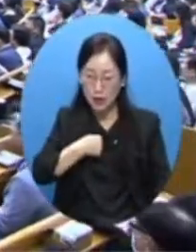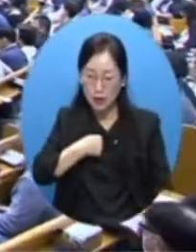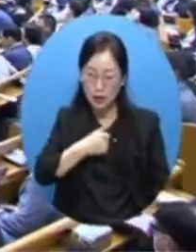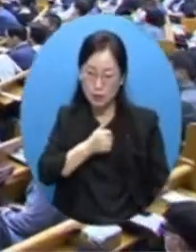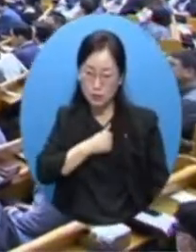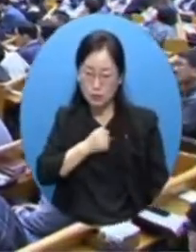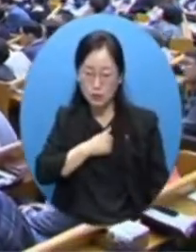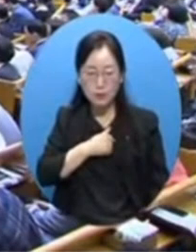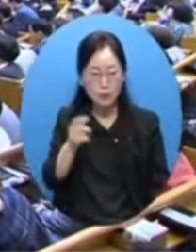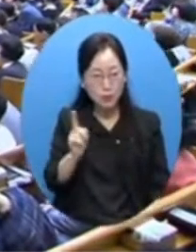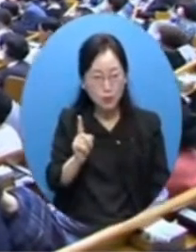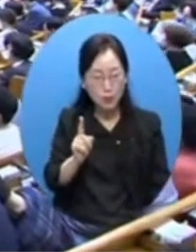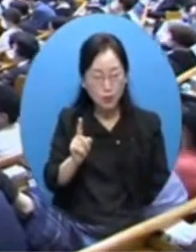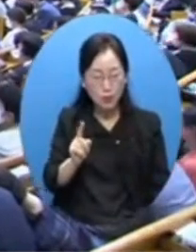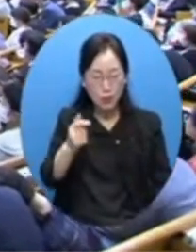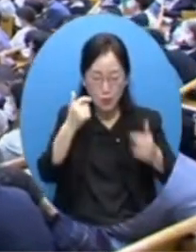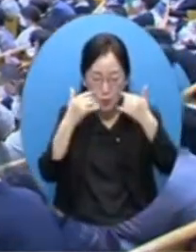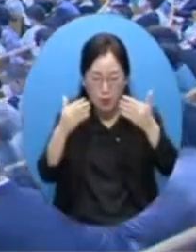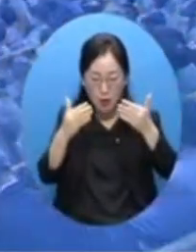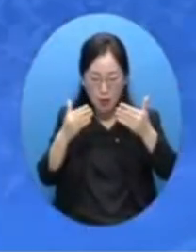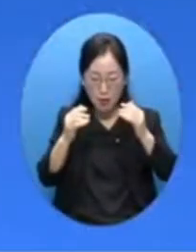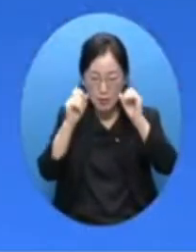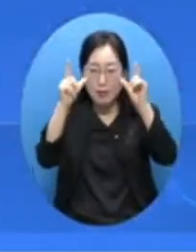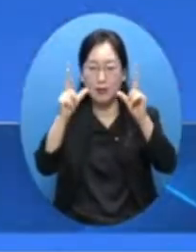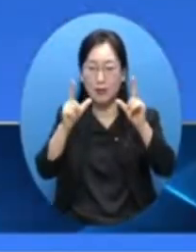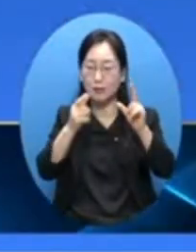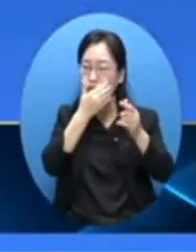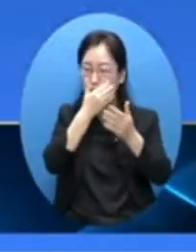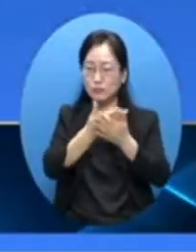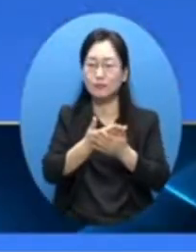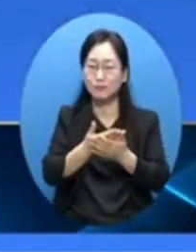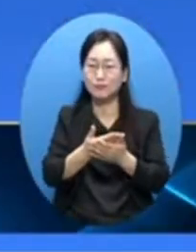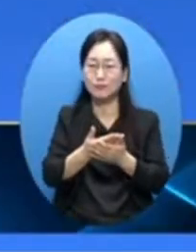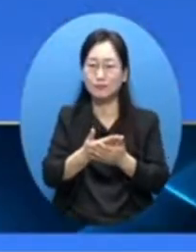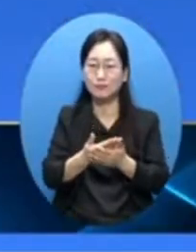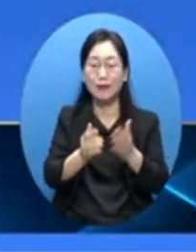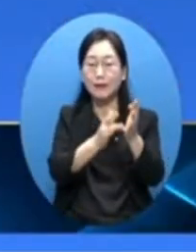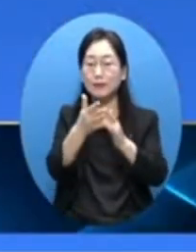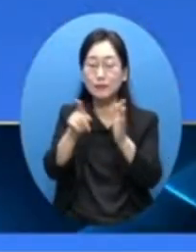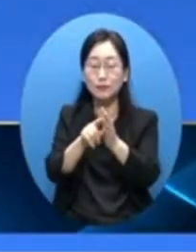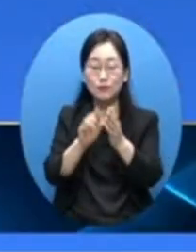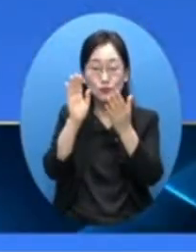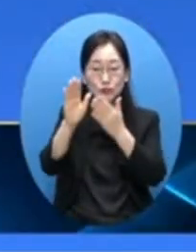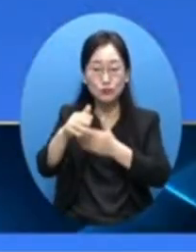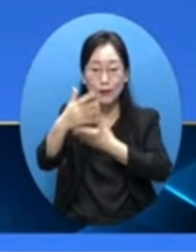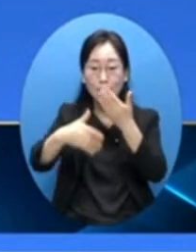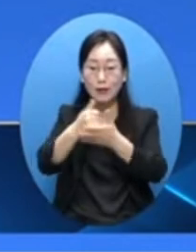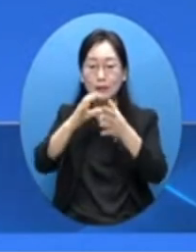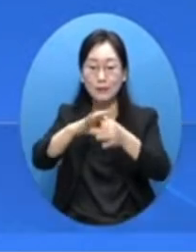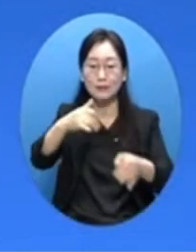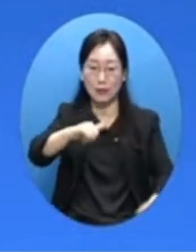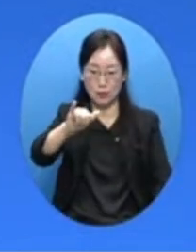정체성을 분명히 알고 살아가는 것이 매우 중요합니다. 예수 믿고 하나님 자녀가 된 우리는